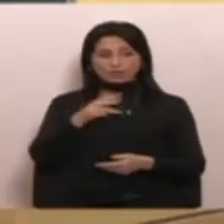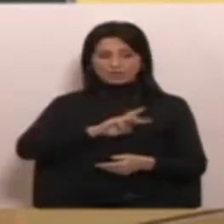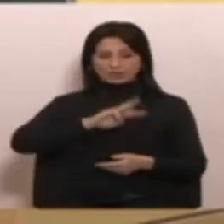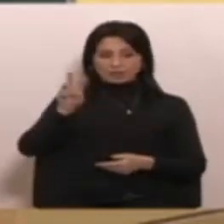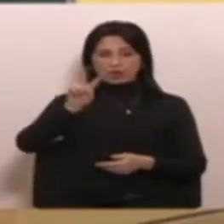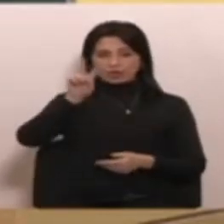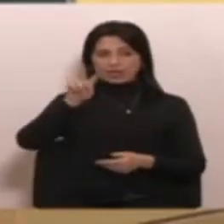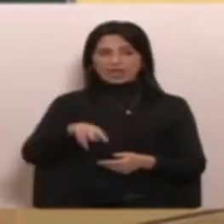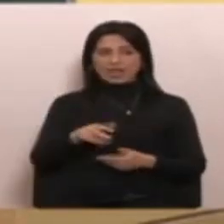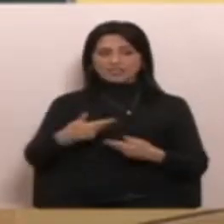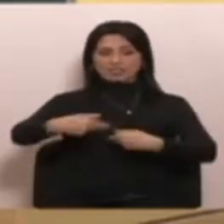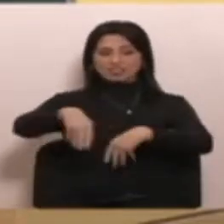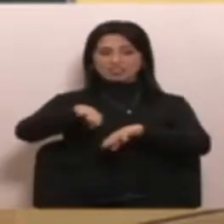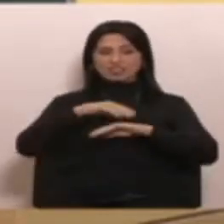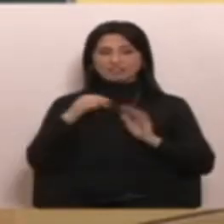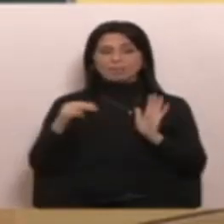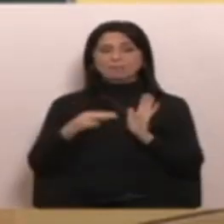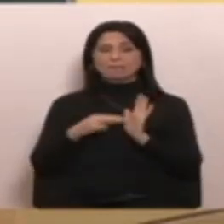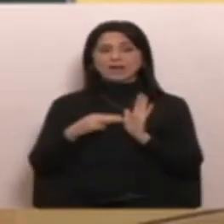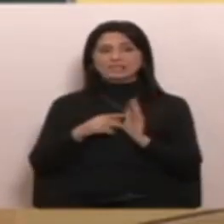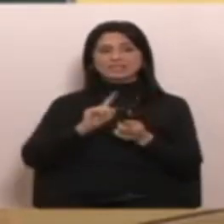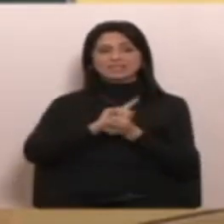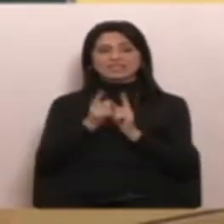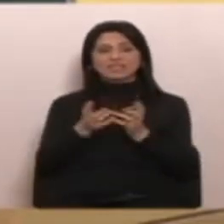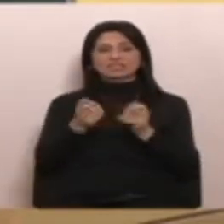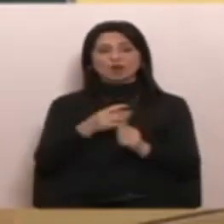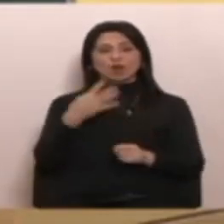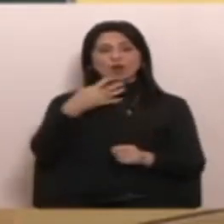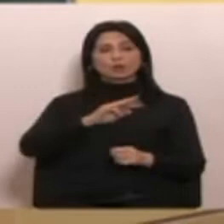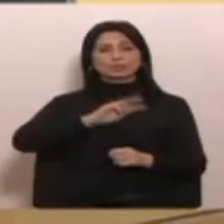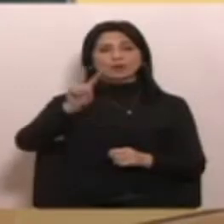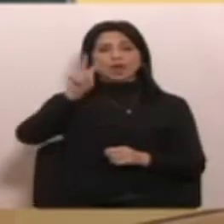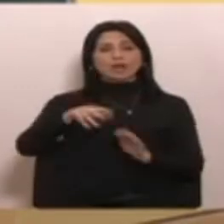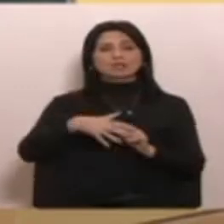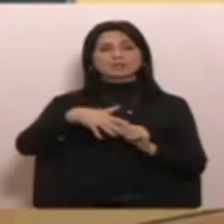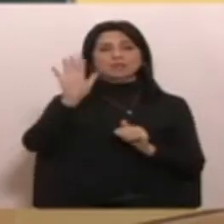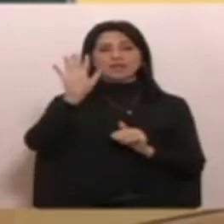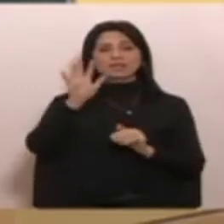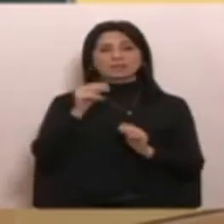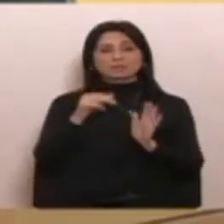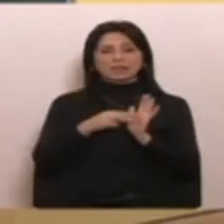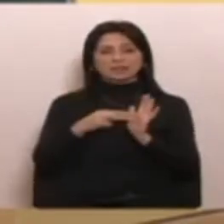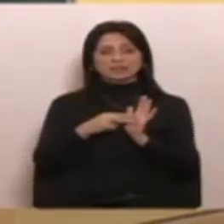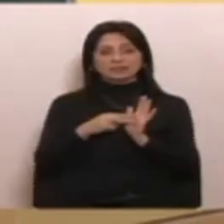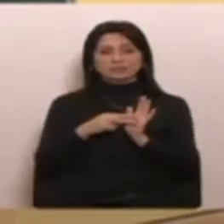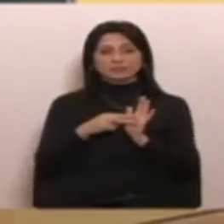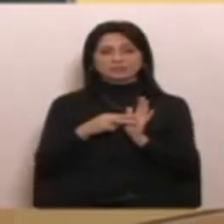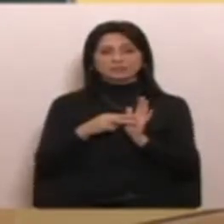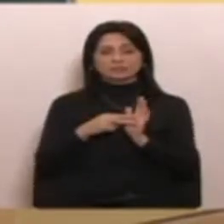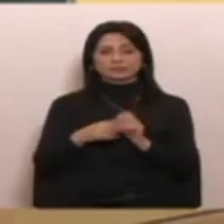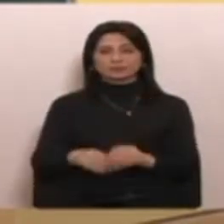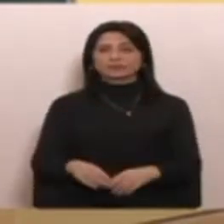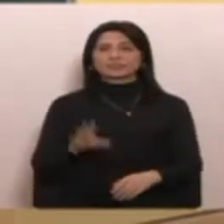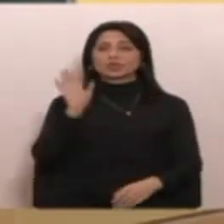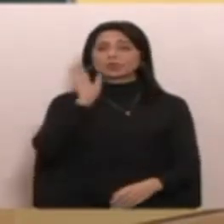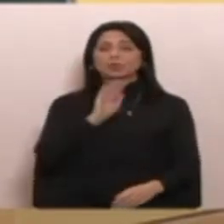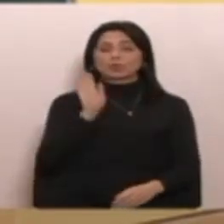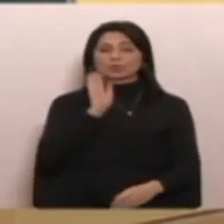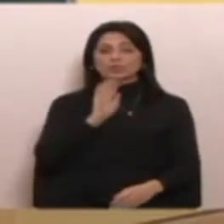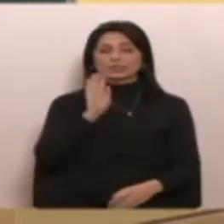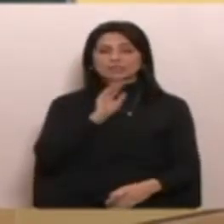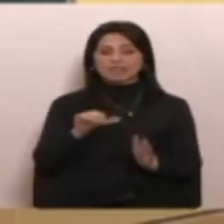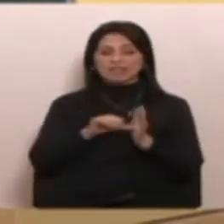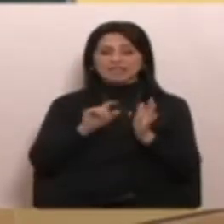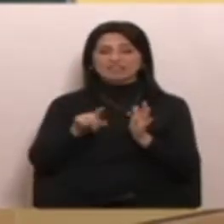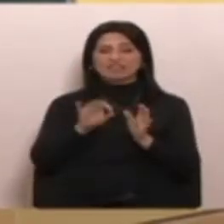ლარის შეთავაზებული ფასის ნაცვლად მივიღეთ 40 მილიონ ლარზე მეტი ფასი. როდესაც